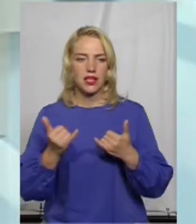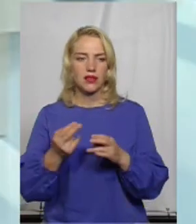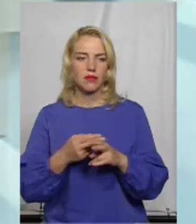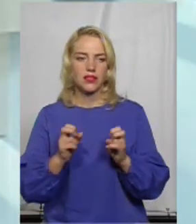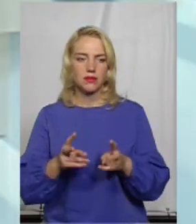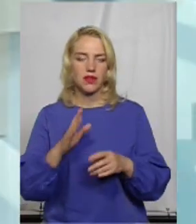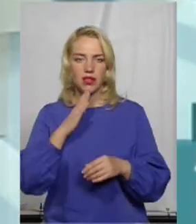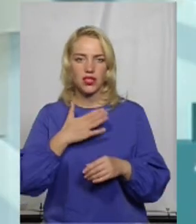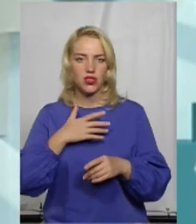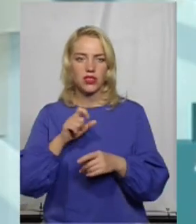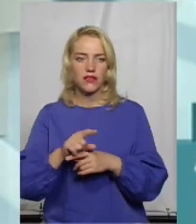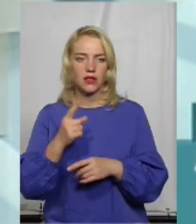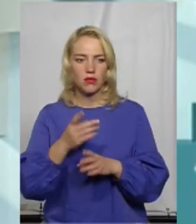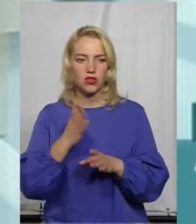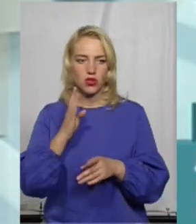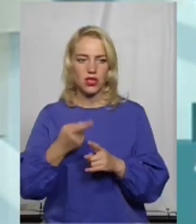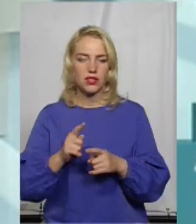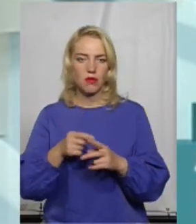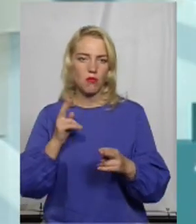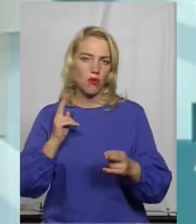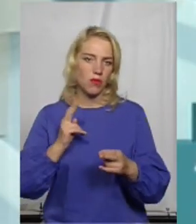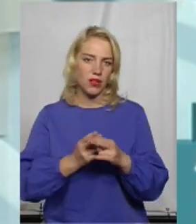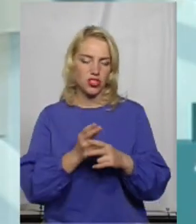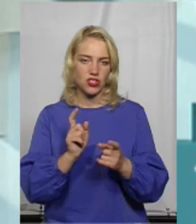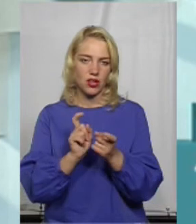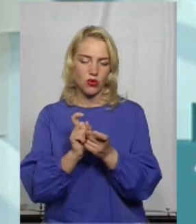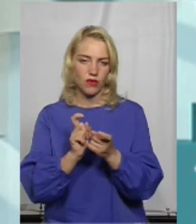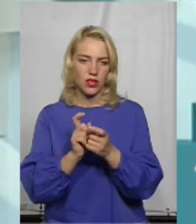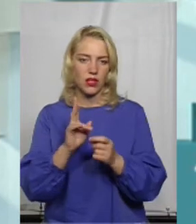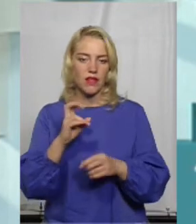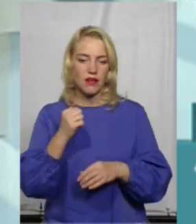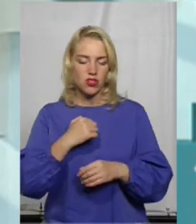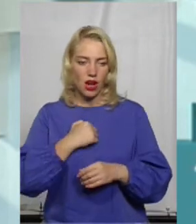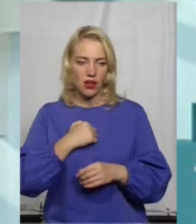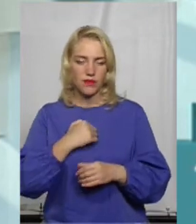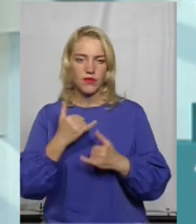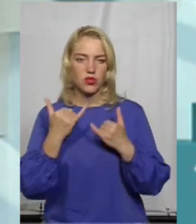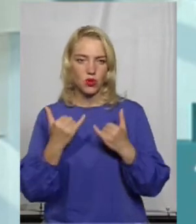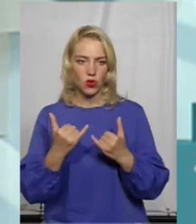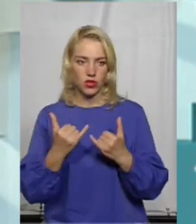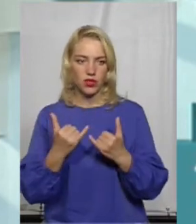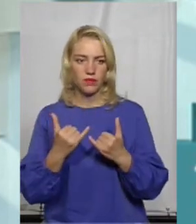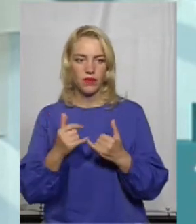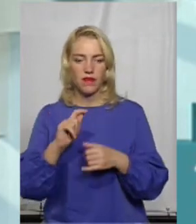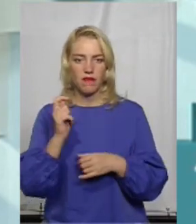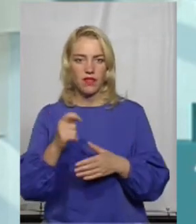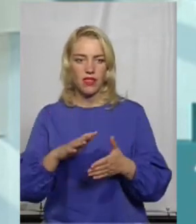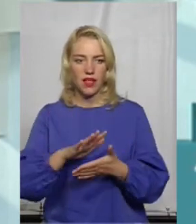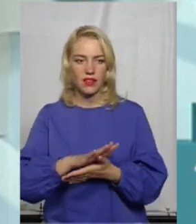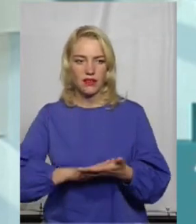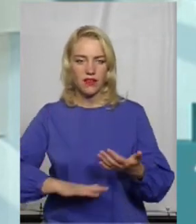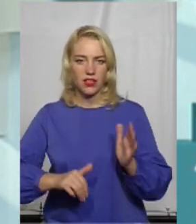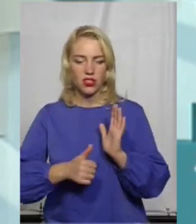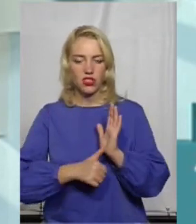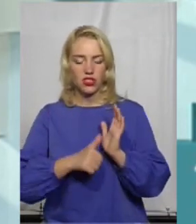завдання першочергове – попередження конфліктів. Розумієте, на жаль, сьогодні війна триває, ми вже шостий